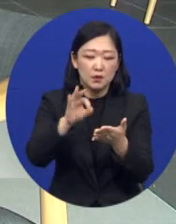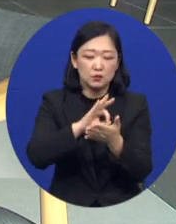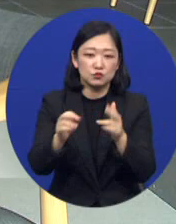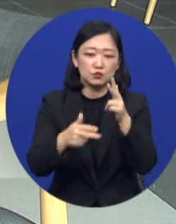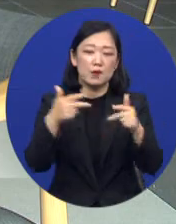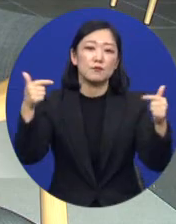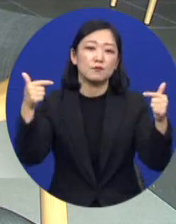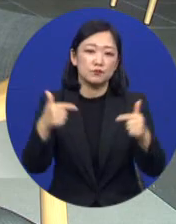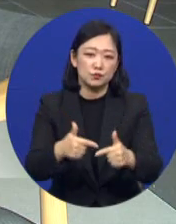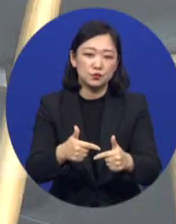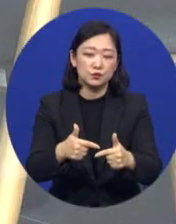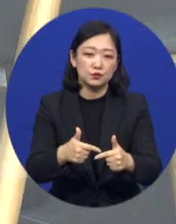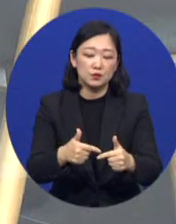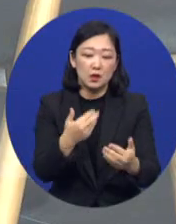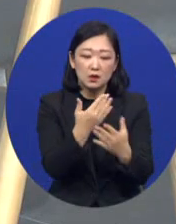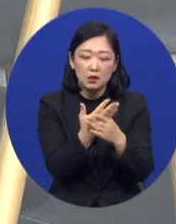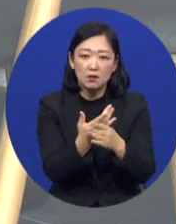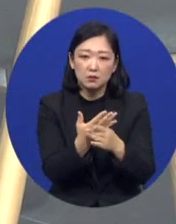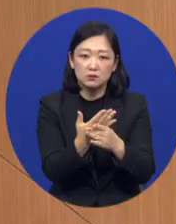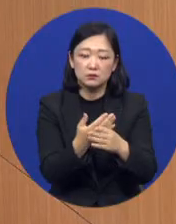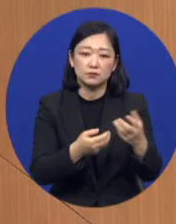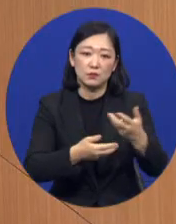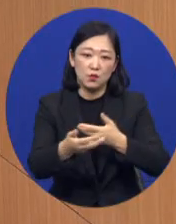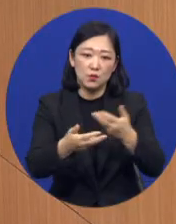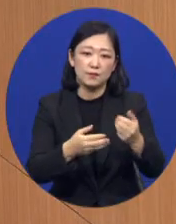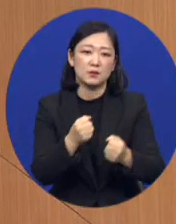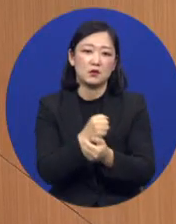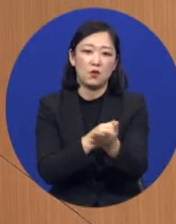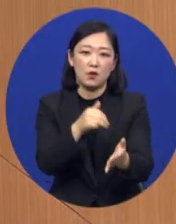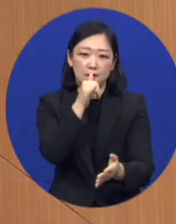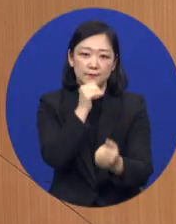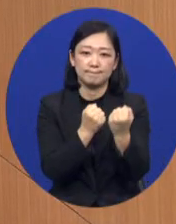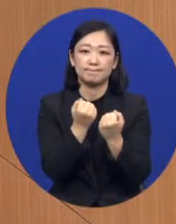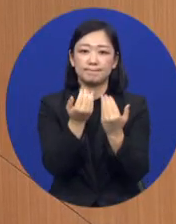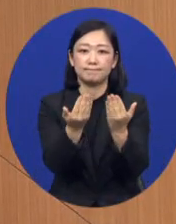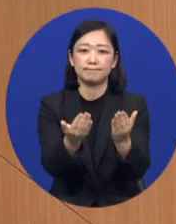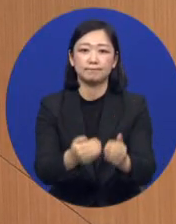사업이 축소됐고 현금 흐름에 영향을 받았다고 설명했습니다.